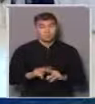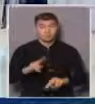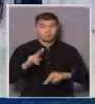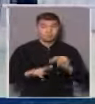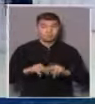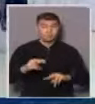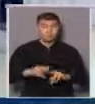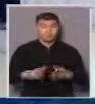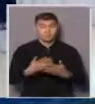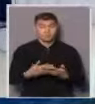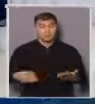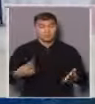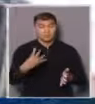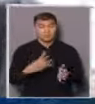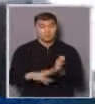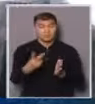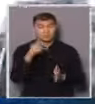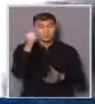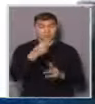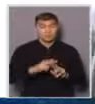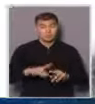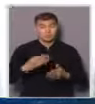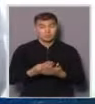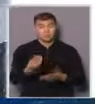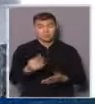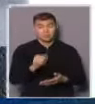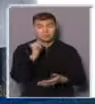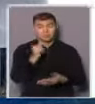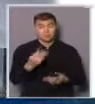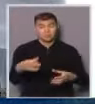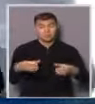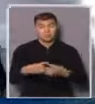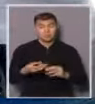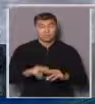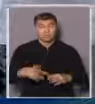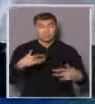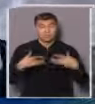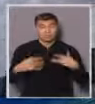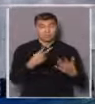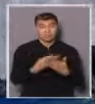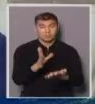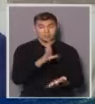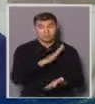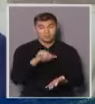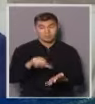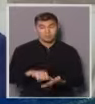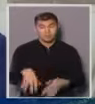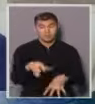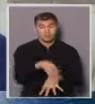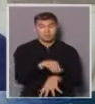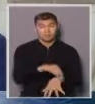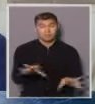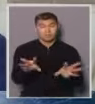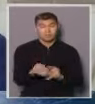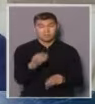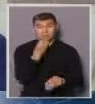отырды. Іргесі 1992 жылы қаланған Шынарай әжелер ансамблі де өнерін ортаға салды. Әкіммен бірлесіп